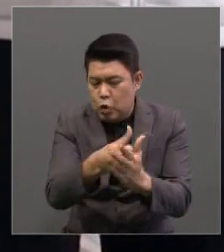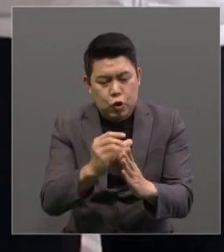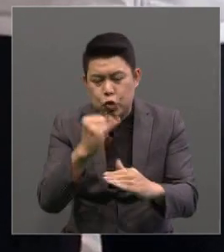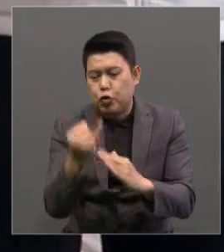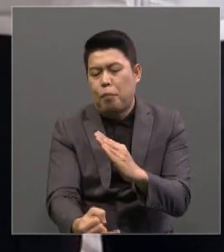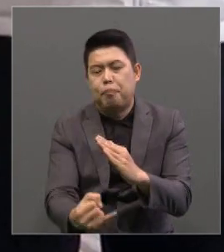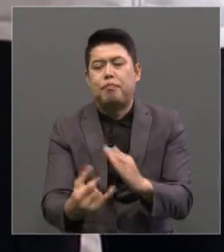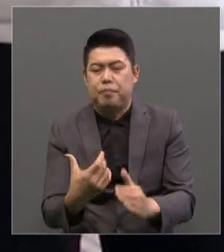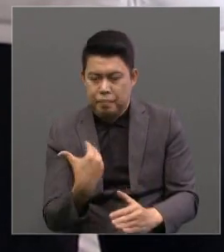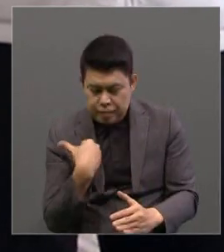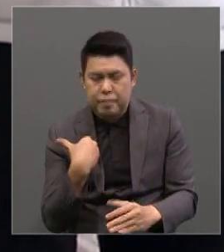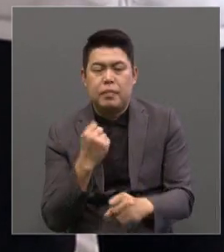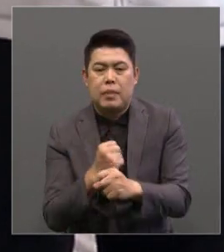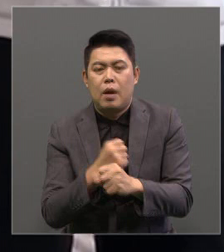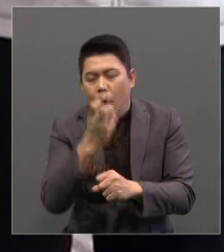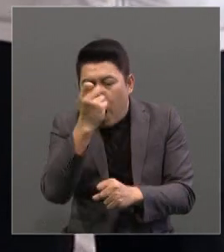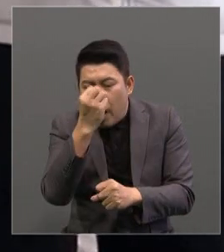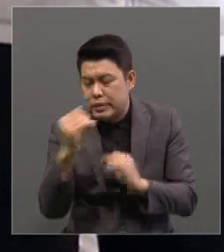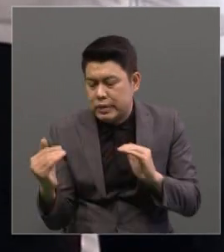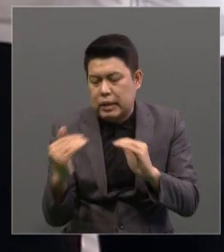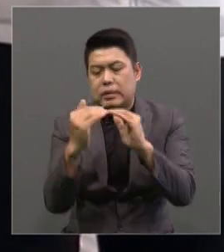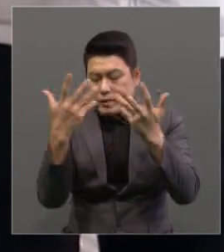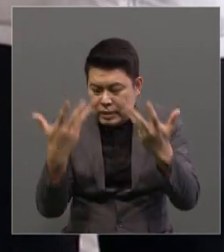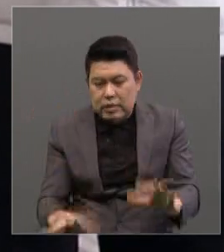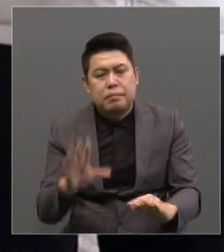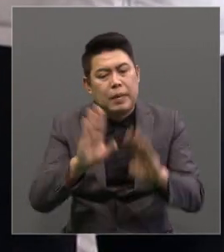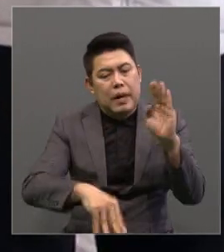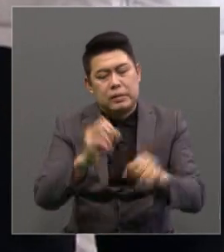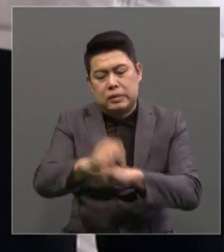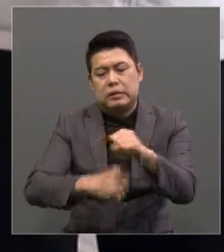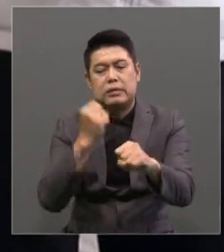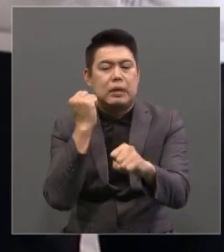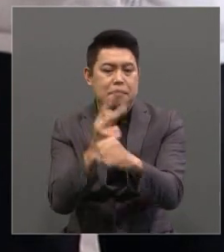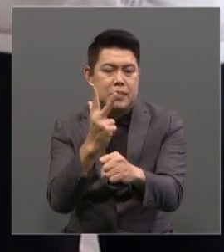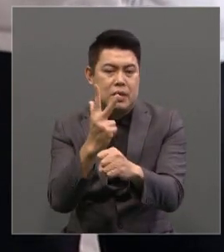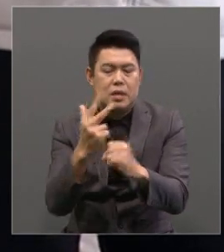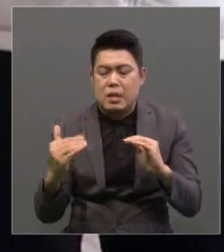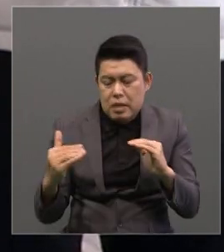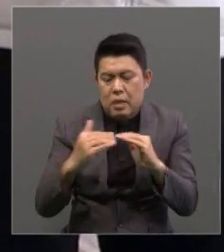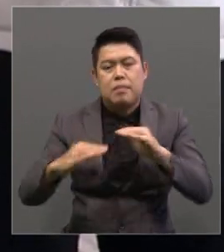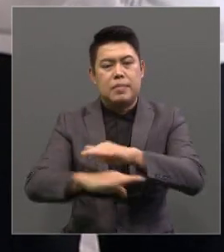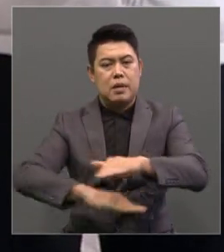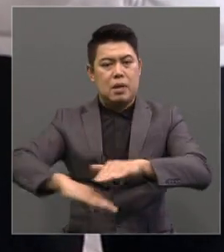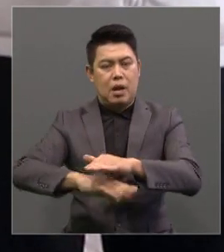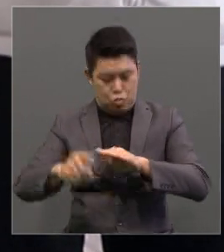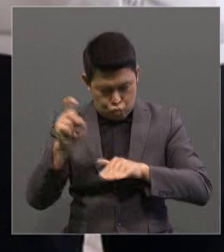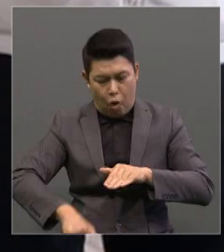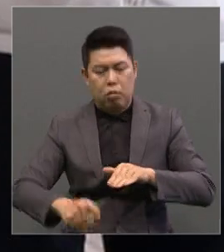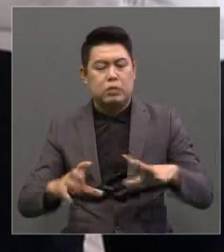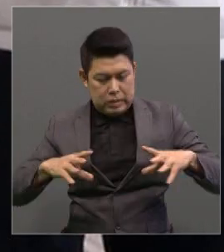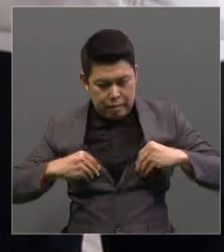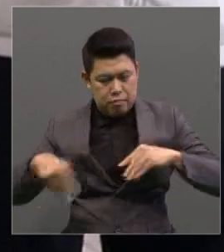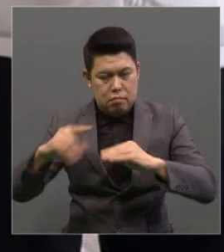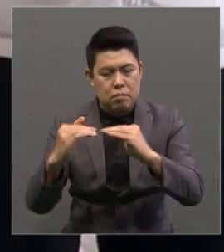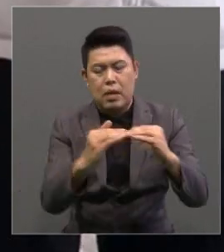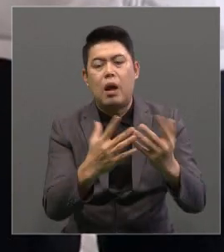ในครั้งเดียวโดยจะมีการพิสูจน์สิทธิ์ให้เสร็จภายในระยะเวลา3ปีเพราะนี่คือสิทธิพื้นฐานที่ทุกคนควรจะได้รับ